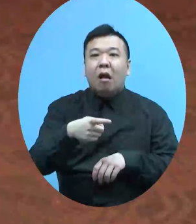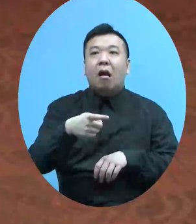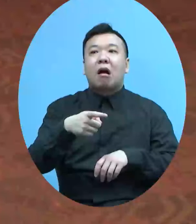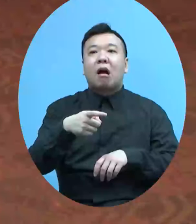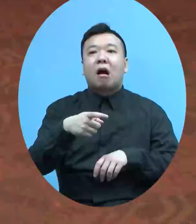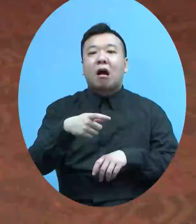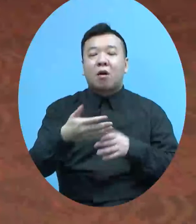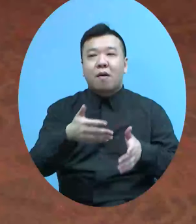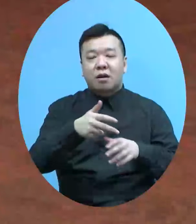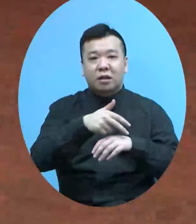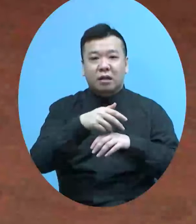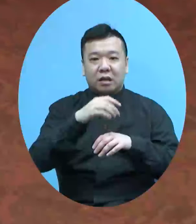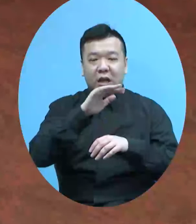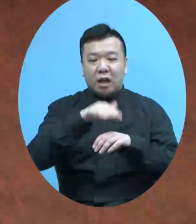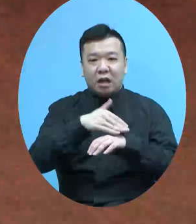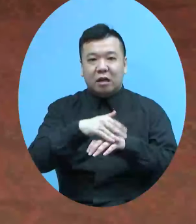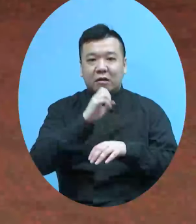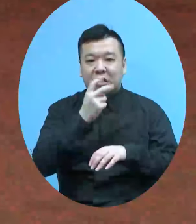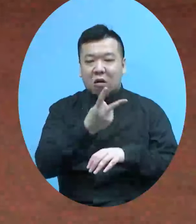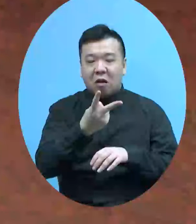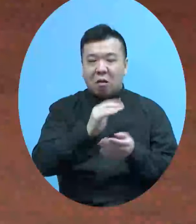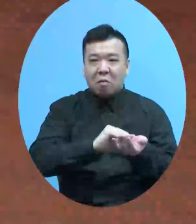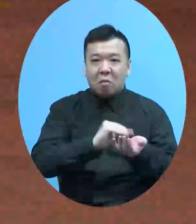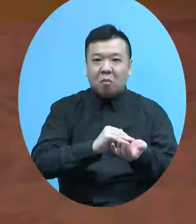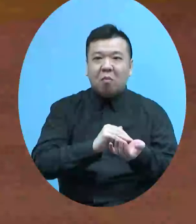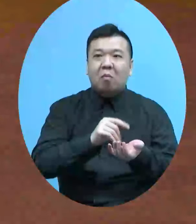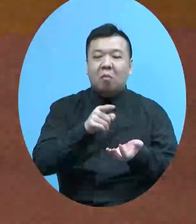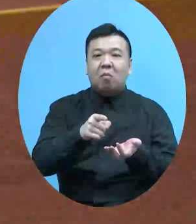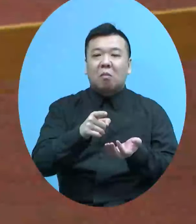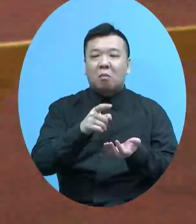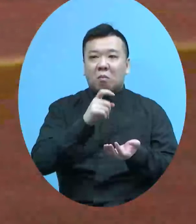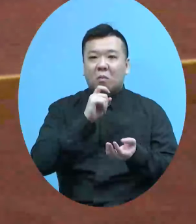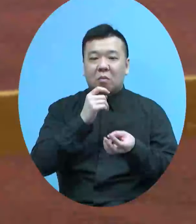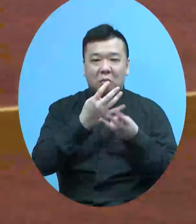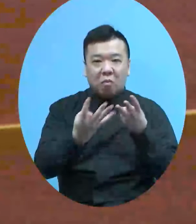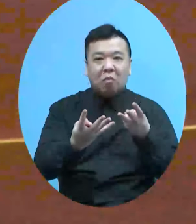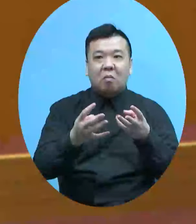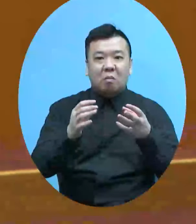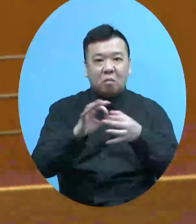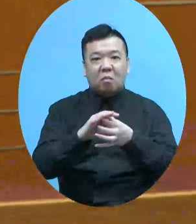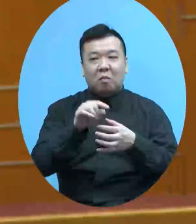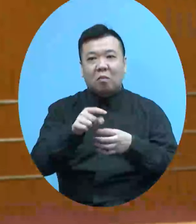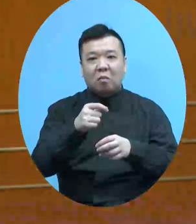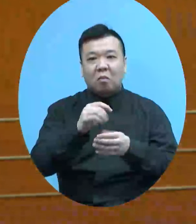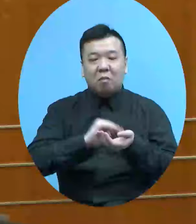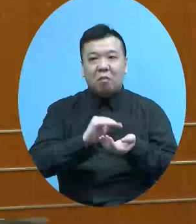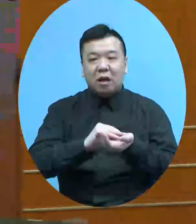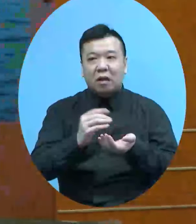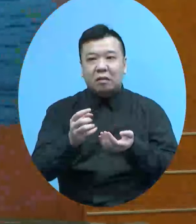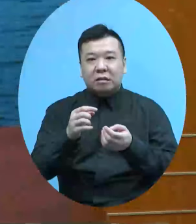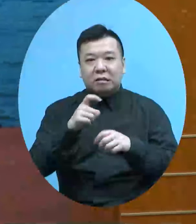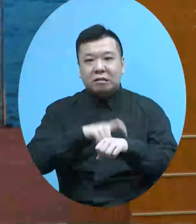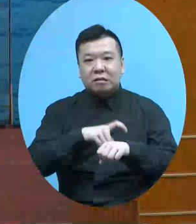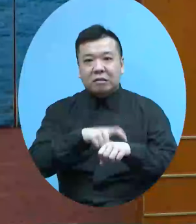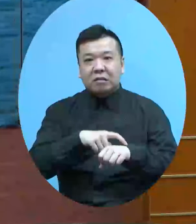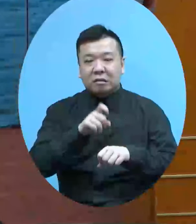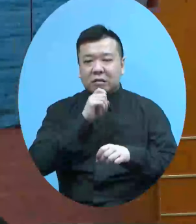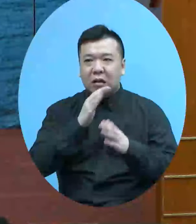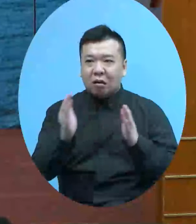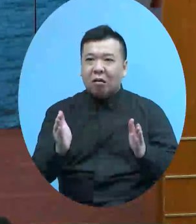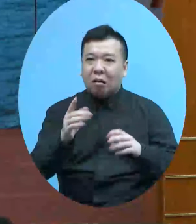和剛才計算一下兩個弱陽性的同事那和34歲女患者其實他們的病發時間是差